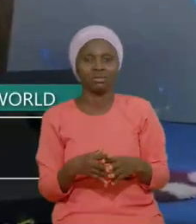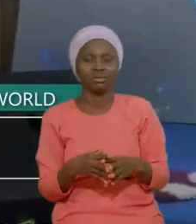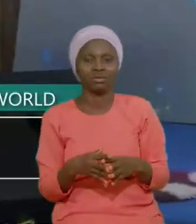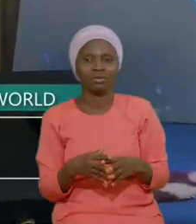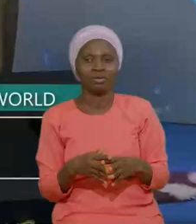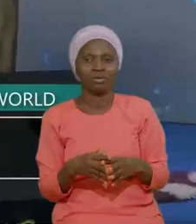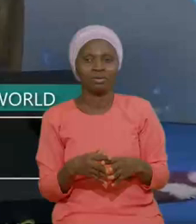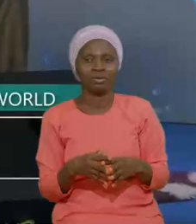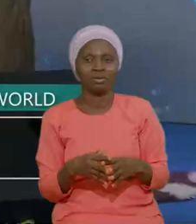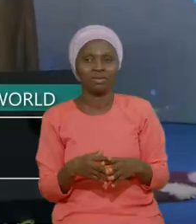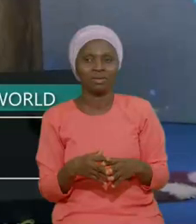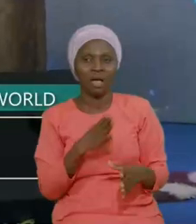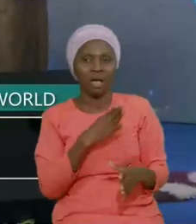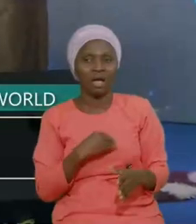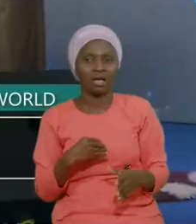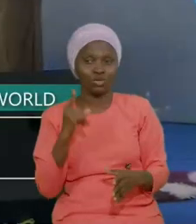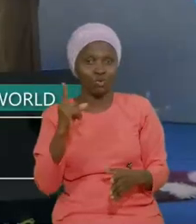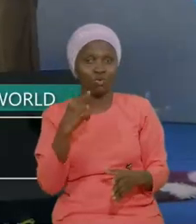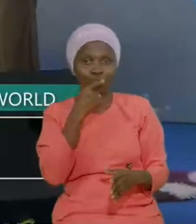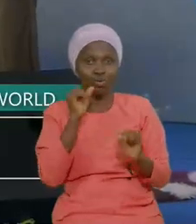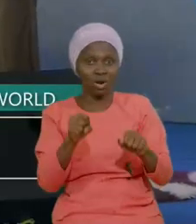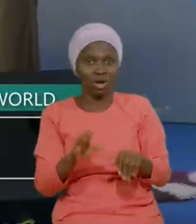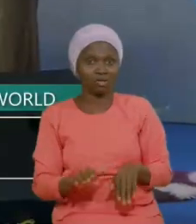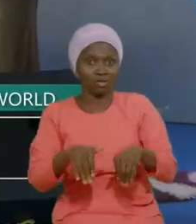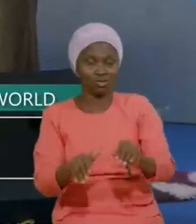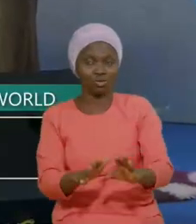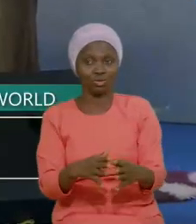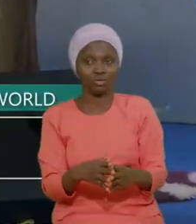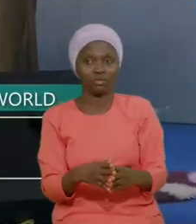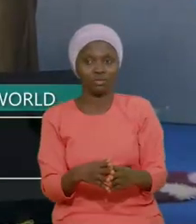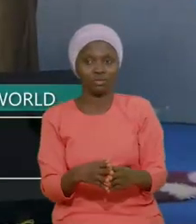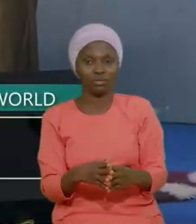Il y a l'un qui savait nager et l'autre ne savait pas nager.